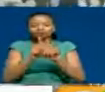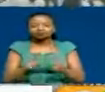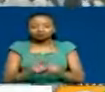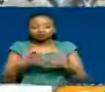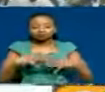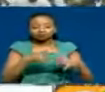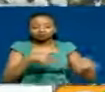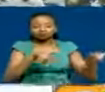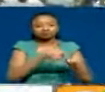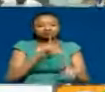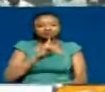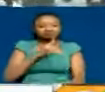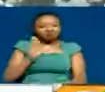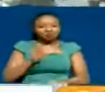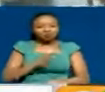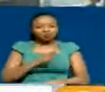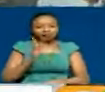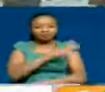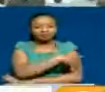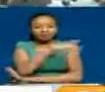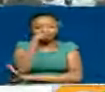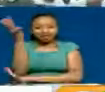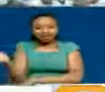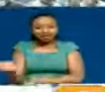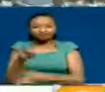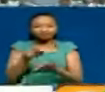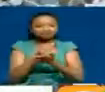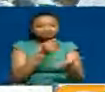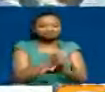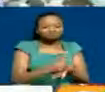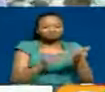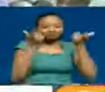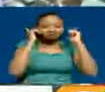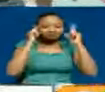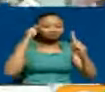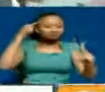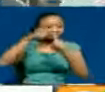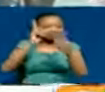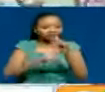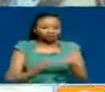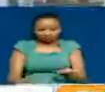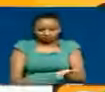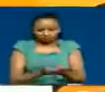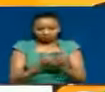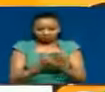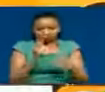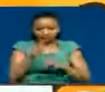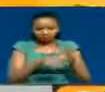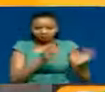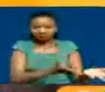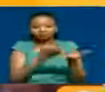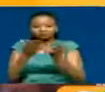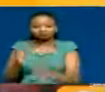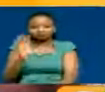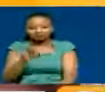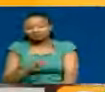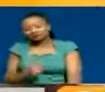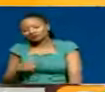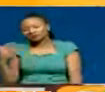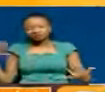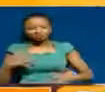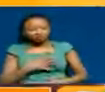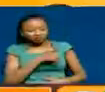Governor Charity Ngilu following her purchase of lorries to aid in animal transportation to various markets. Unajua mimi